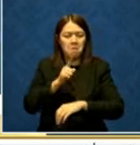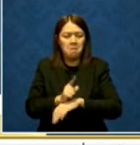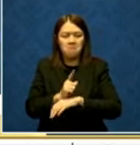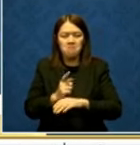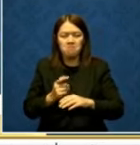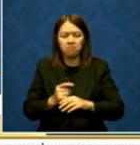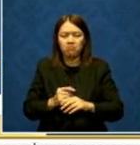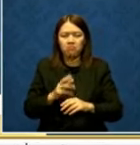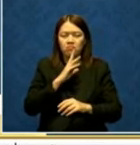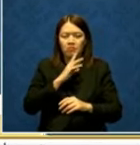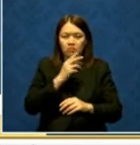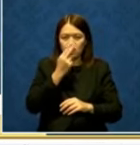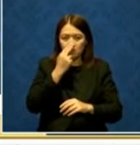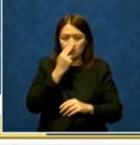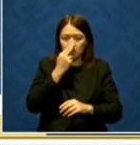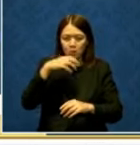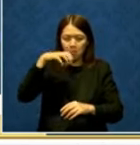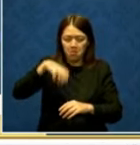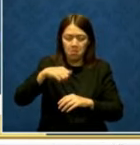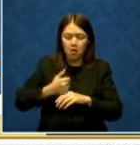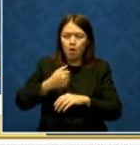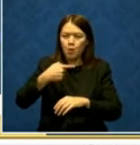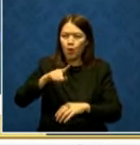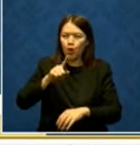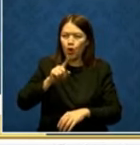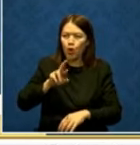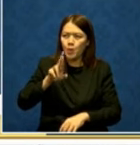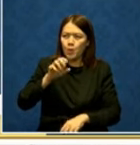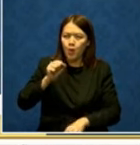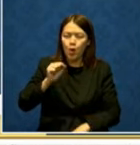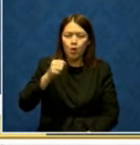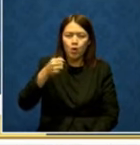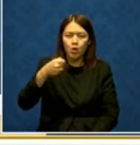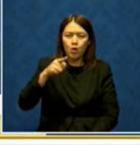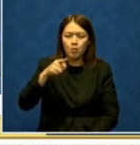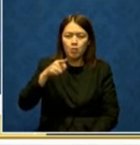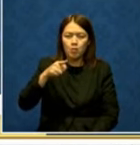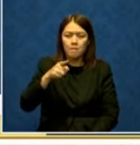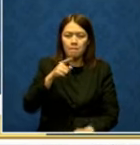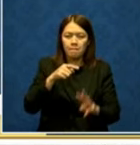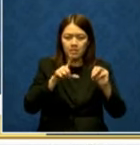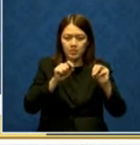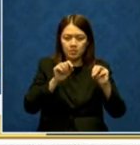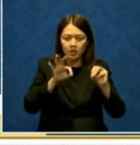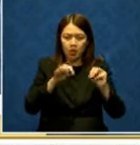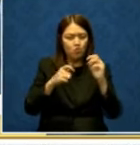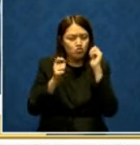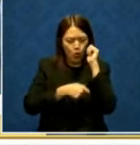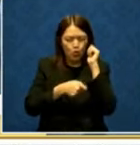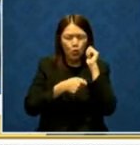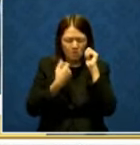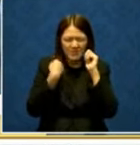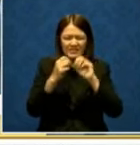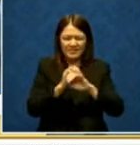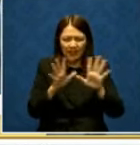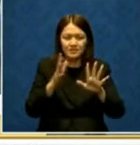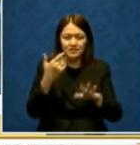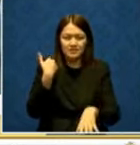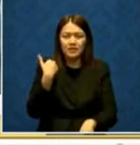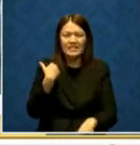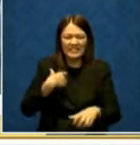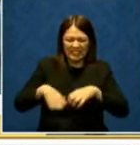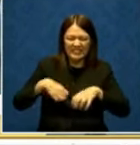ประมวลกฎหมายอาญานะครับในพรปนี้มาตรา 29และเขียนบทกำหนดโทษเอาไว้ชัดเจนตามมาตรา 55นะครับอยากให้ท่าน